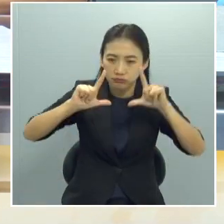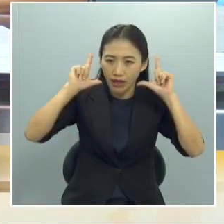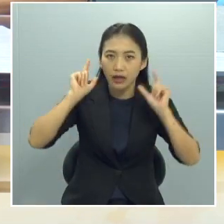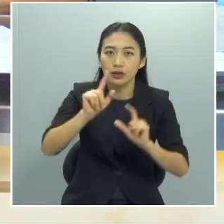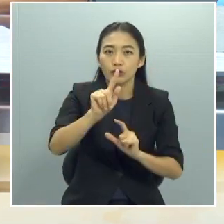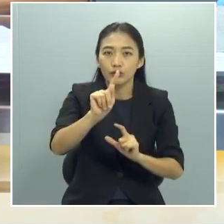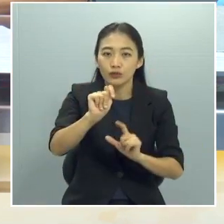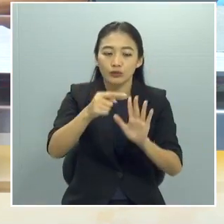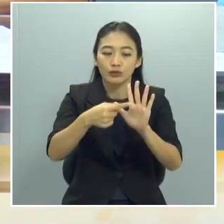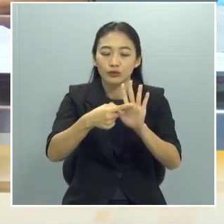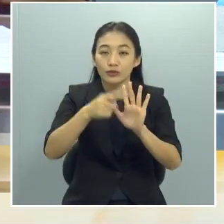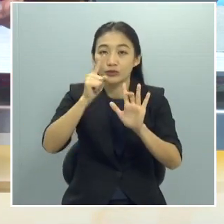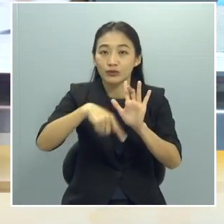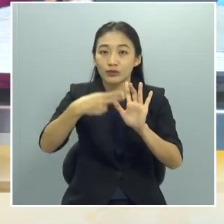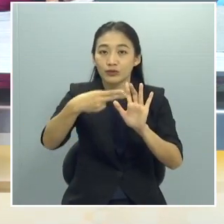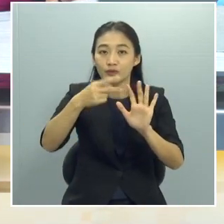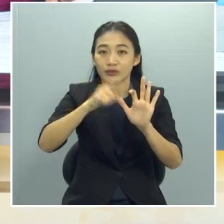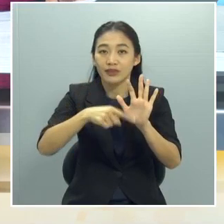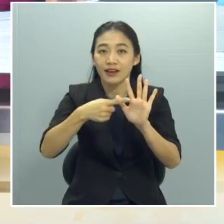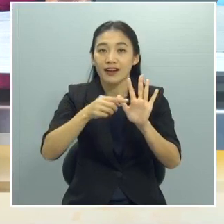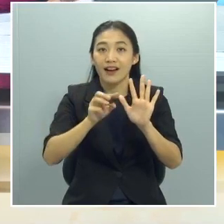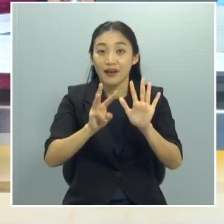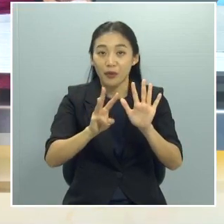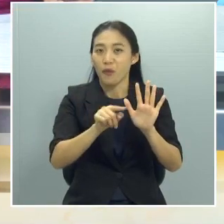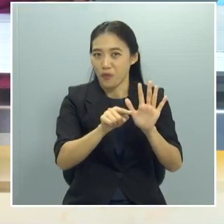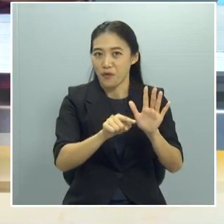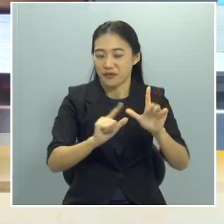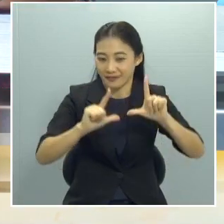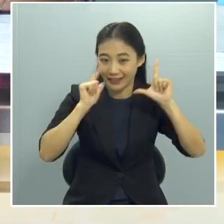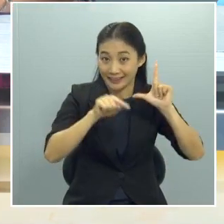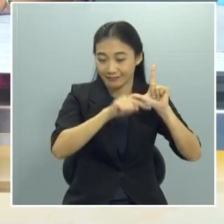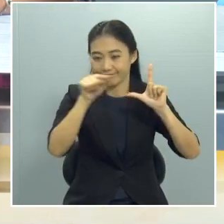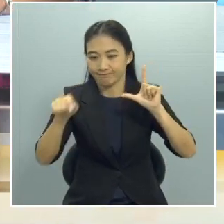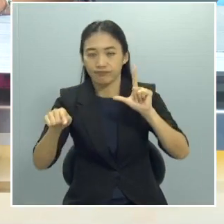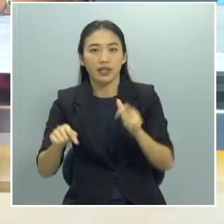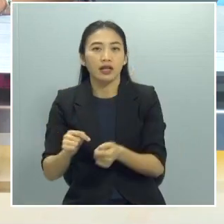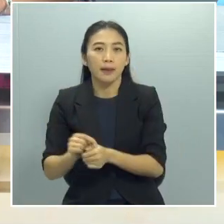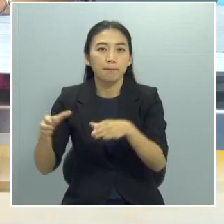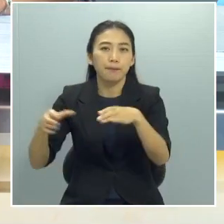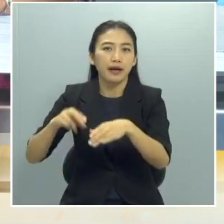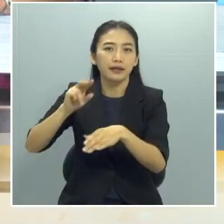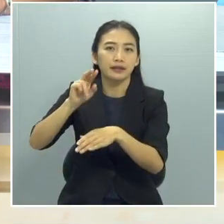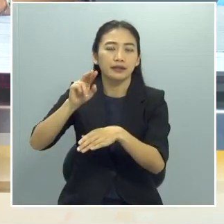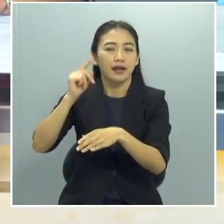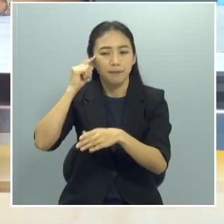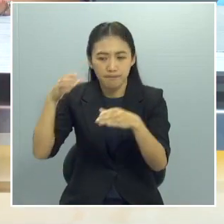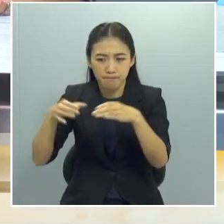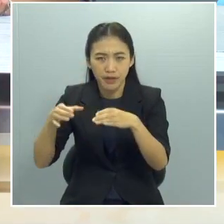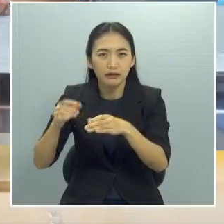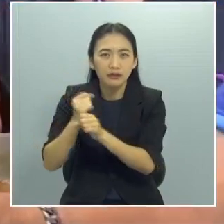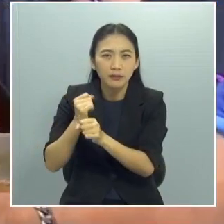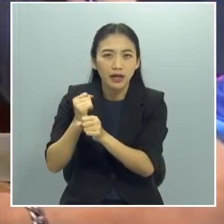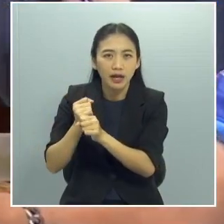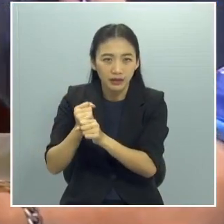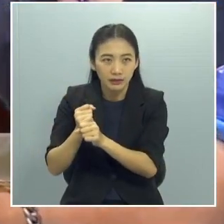คุณเสกสกลอัฐาวงฉายาแรมโบ้อีสานปัจจุบันหัวหน้าพรรคเทอดไทอดีตเป็นผู้ช่วยรัฐมนตรีประจำ